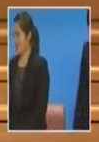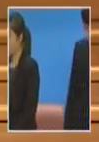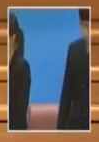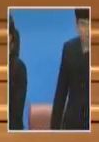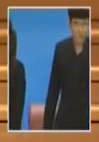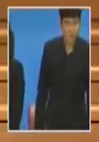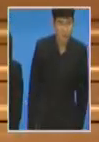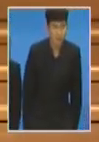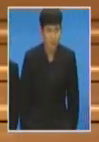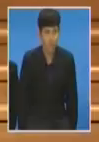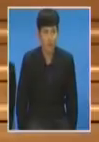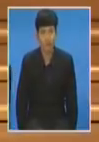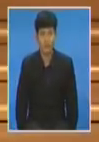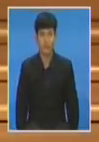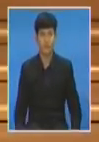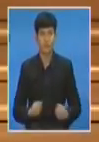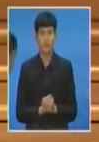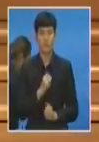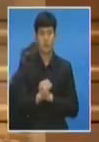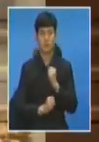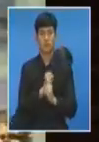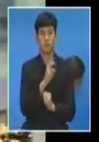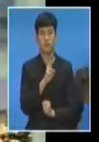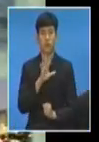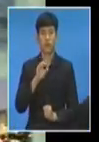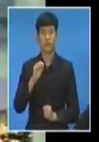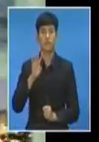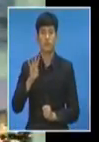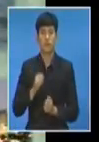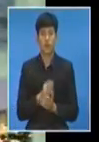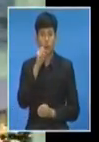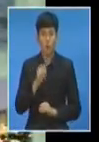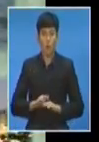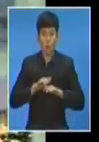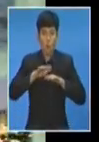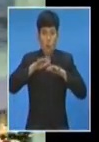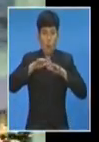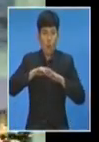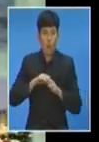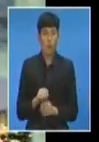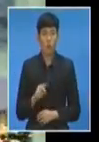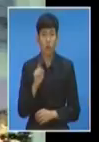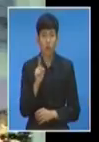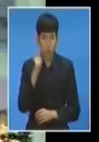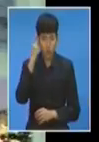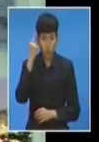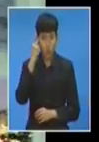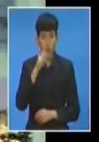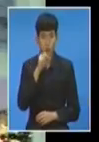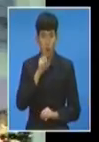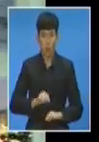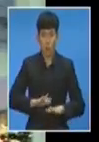2554ครับน้ำท่วมใหญ่ถามว่าเรารู้ไหมครับว่าน้ำมาจากไหนปริมาณน้ำเท่าไ